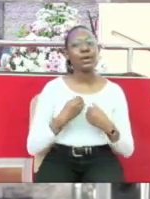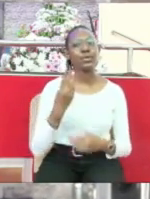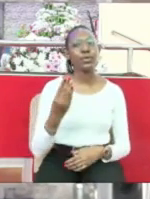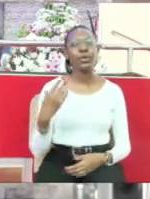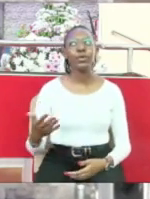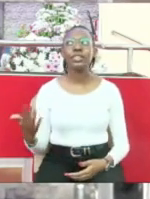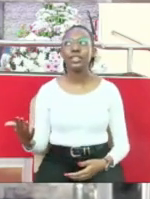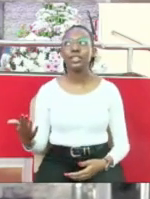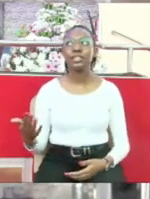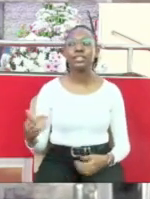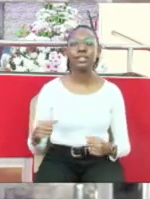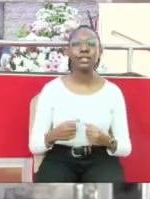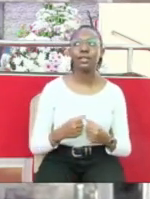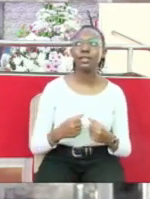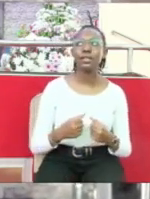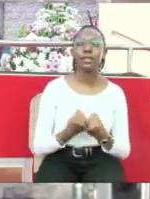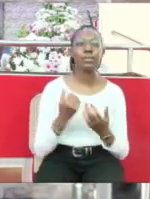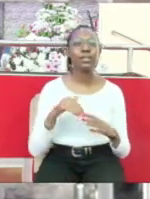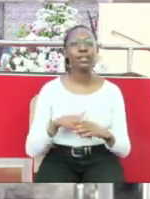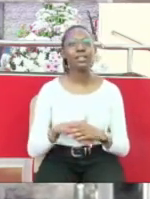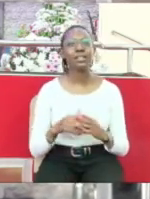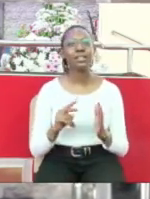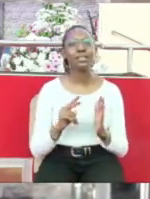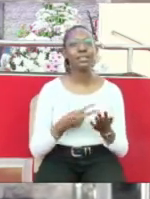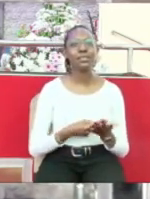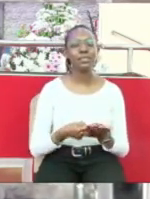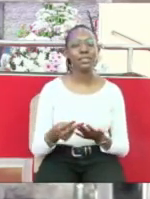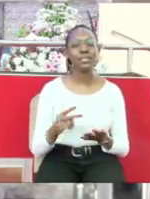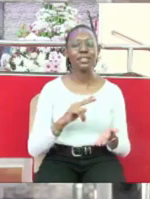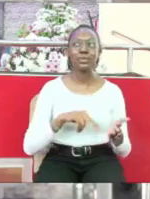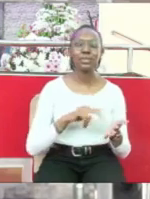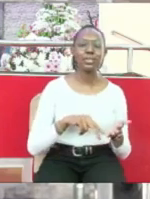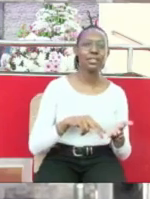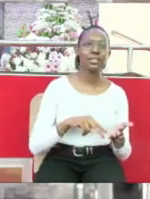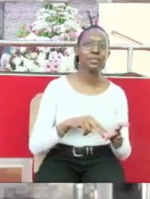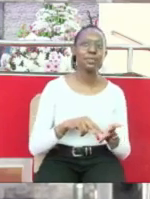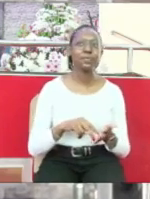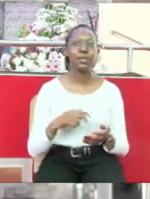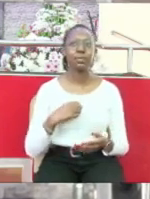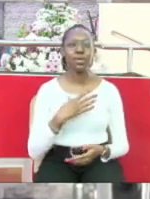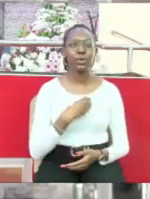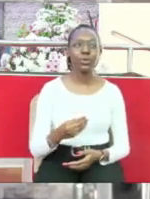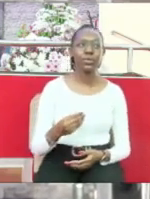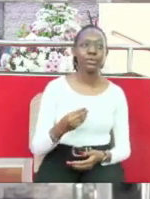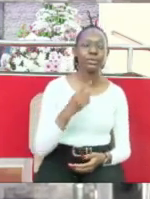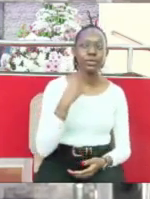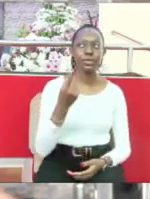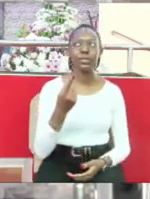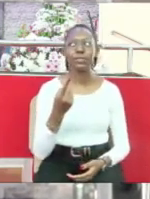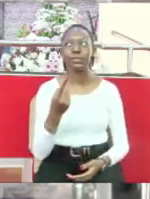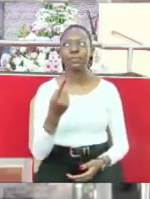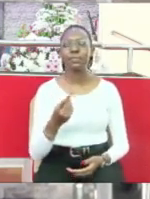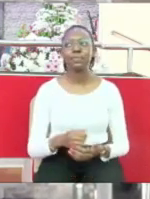in this passage that we read. Ambayo yanafanyika katika hili fungu ambalo tumesoma. Which I want to mention as I finish. Ambayo ningetaka kutaja napomaliza. Leo ni kuanza